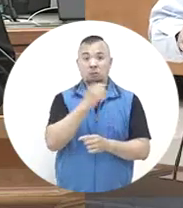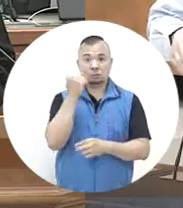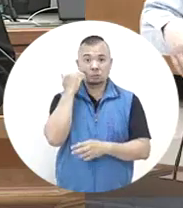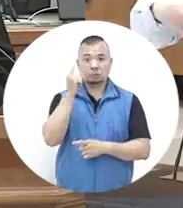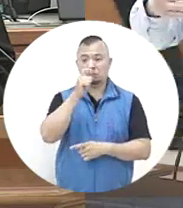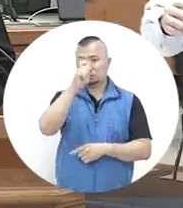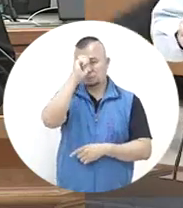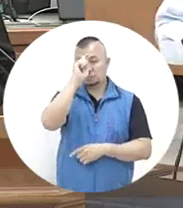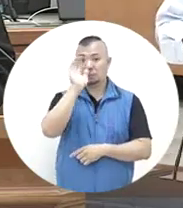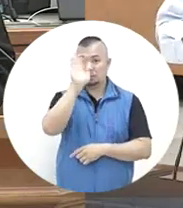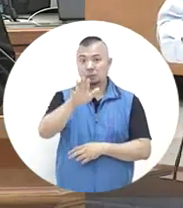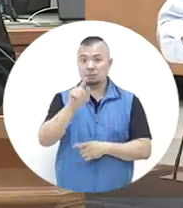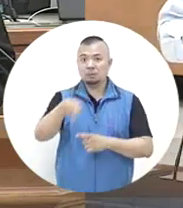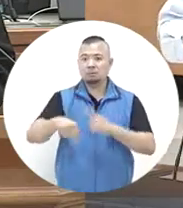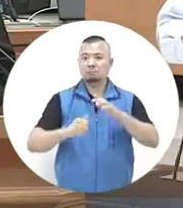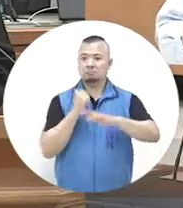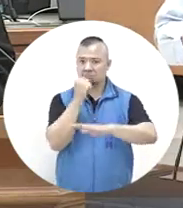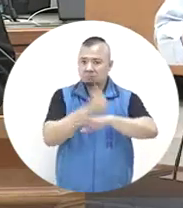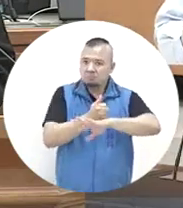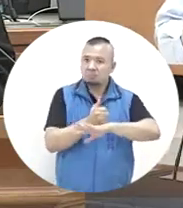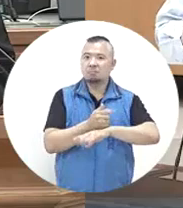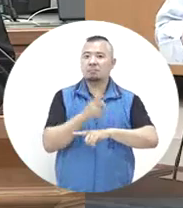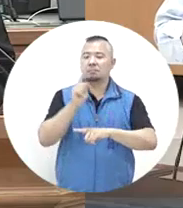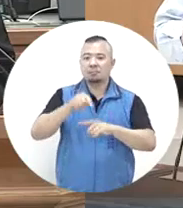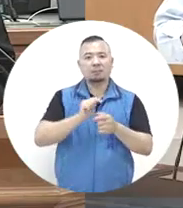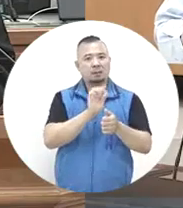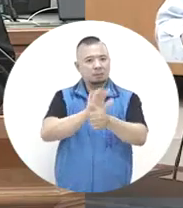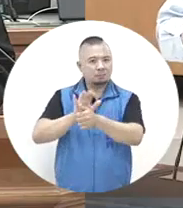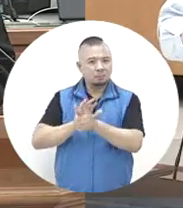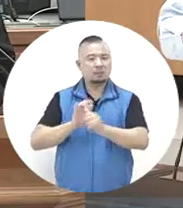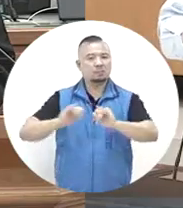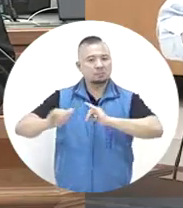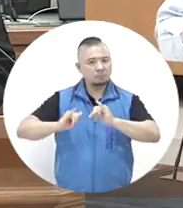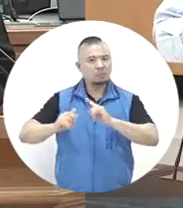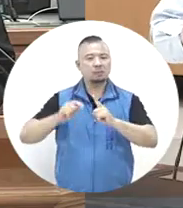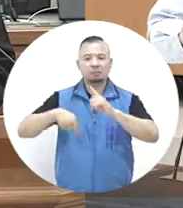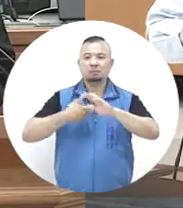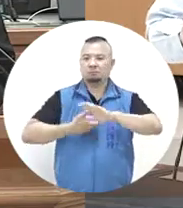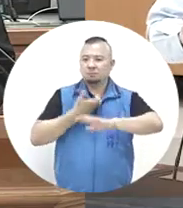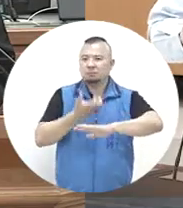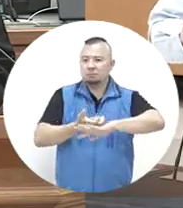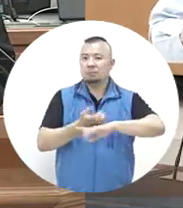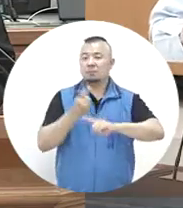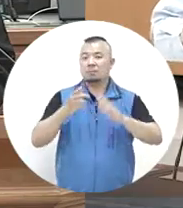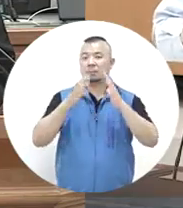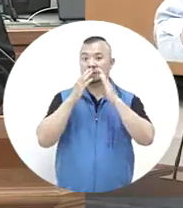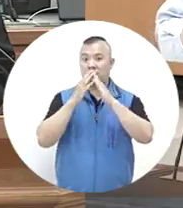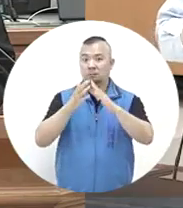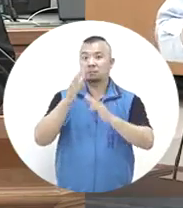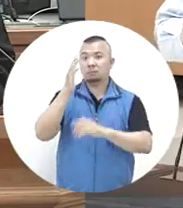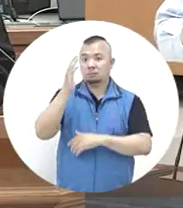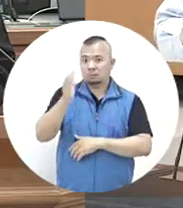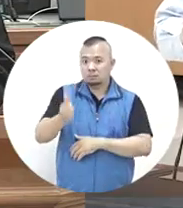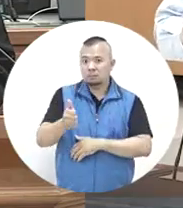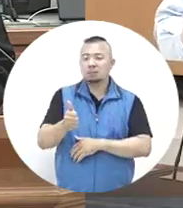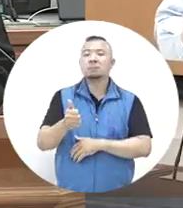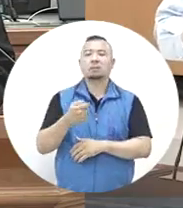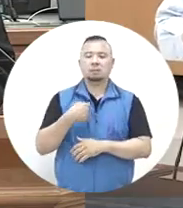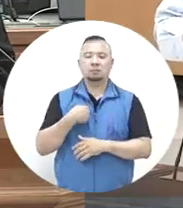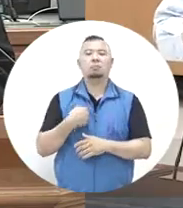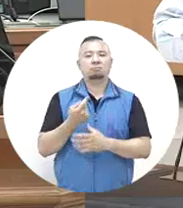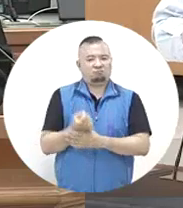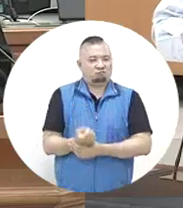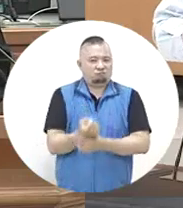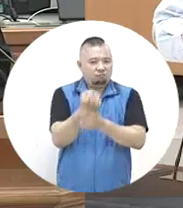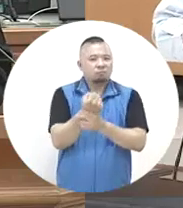楼，为更多的人民做更多的事情，做更大的事情，市长在这边，你也可以得到本席的支持，本席